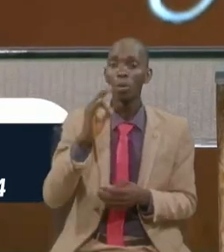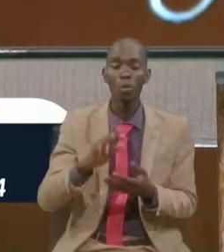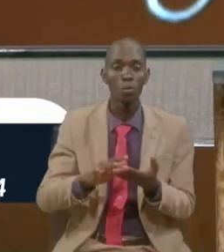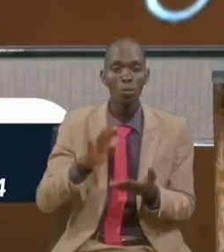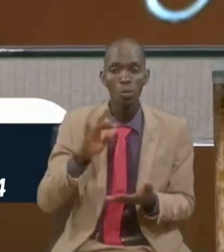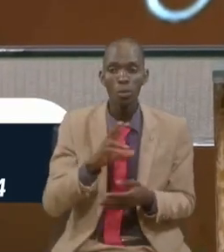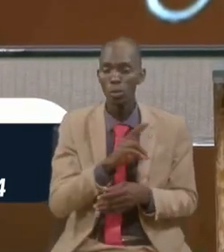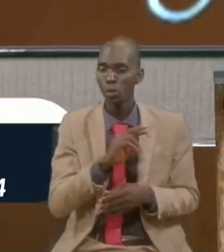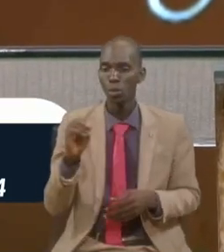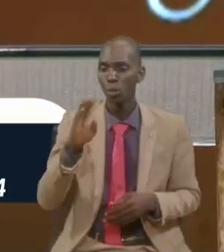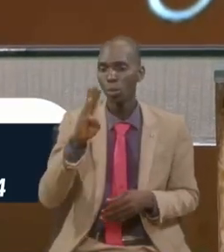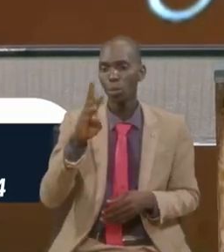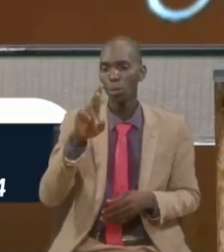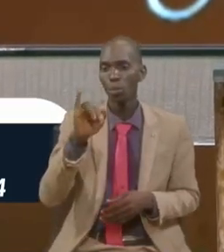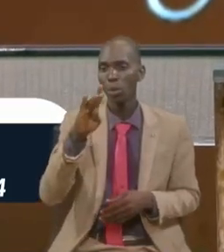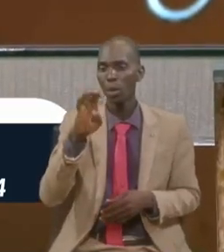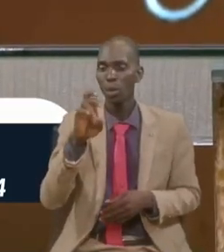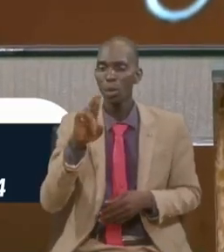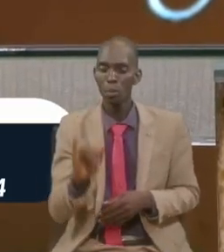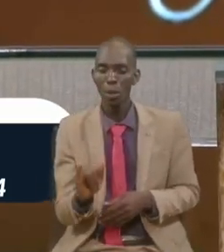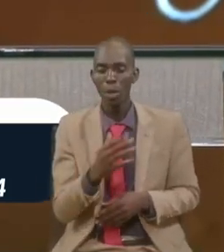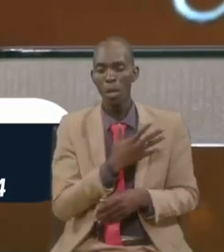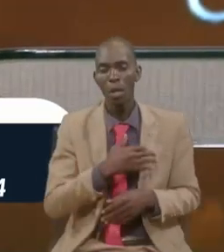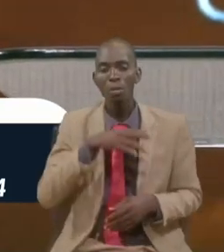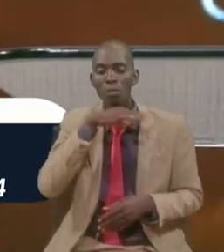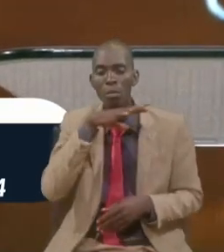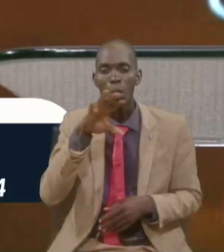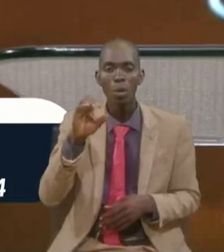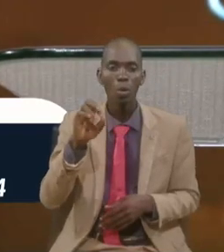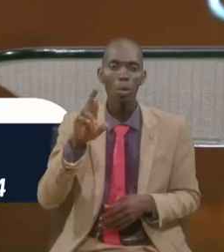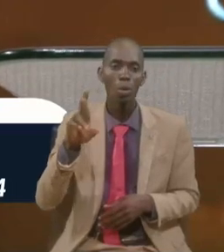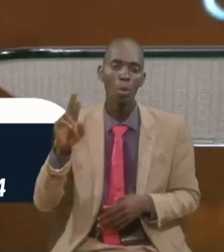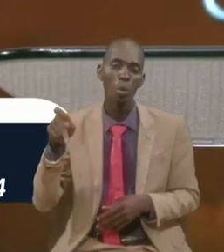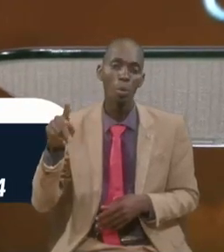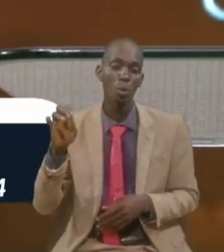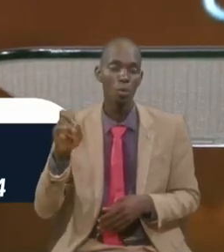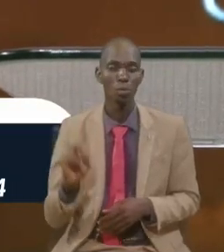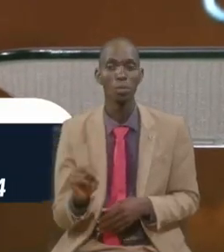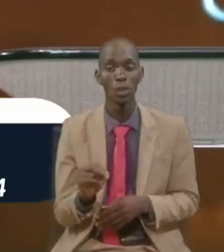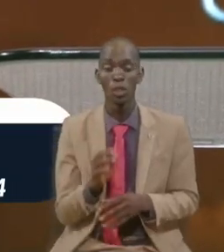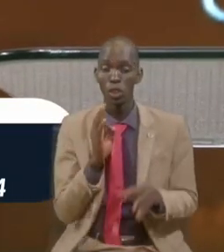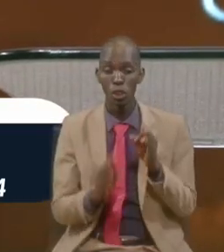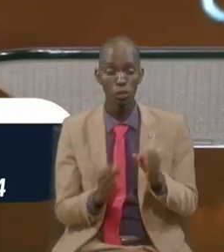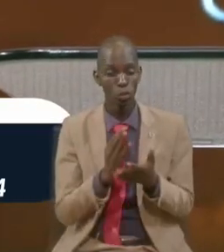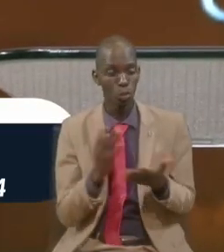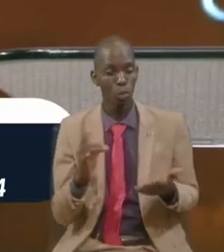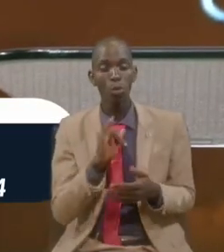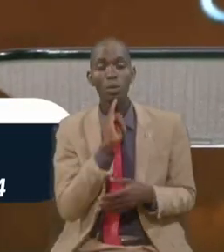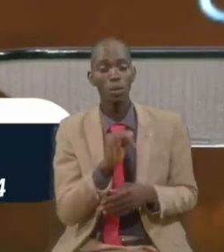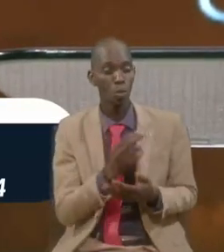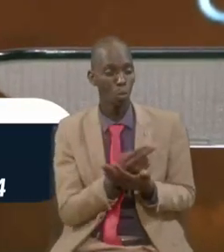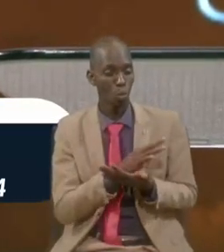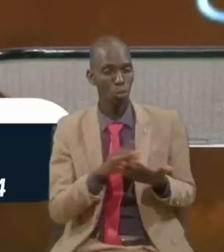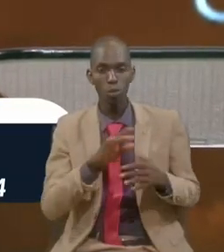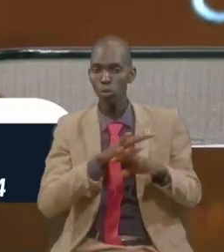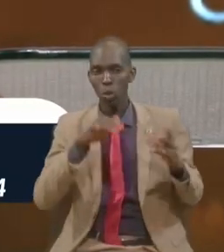gloire, pas de corruption, pas de pot de vin. Vous devez espérer cela. Quand quelqu'un est saint, il